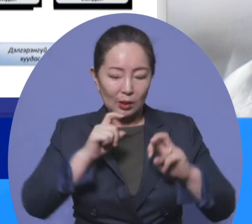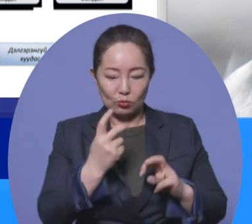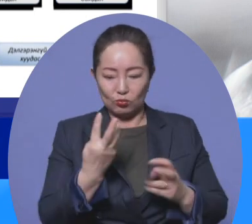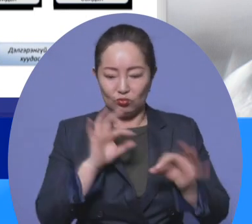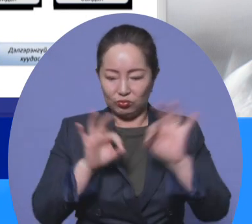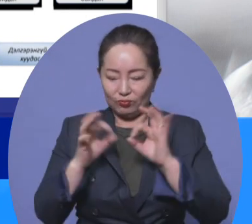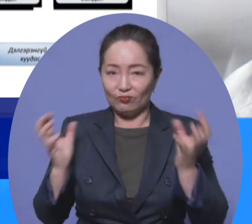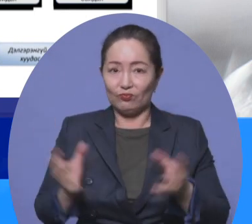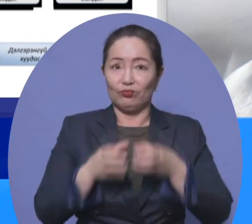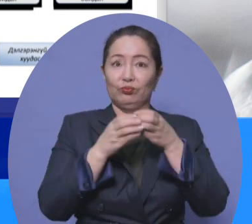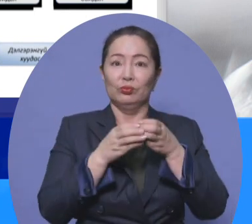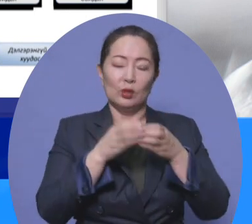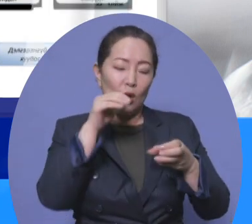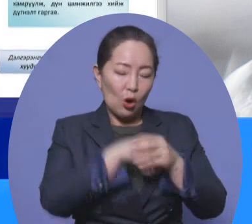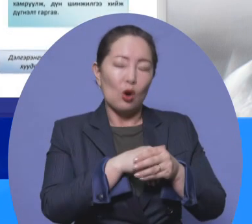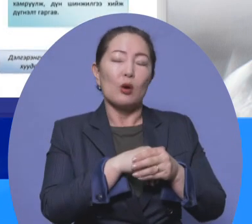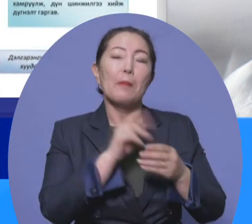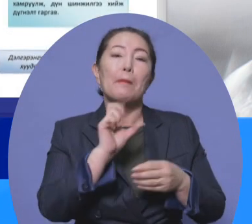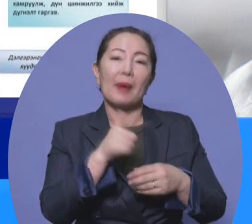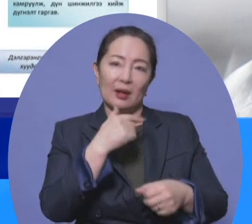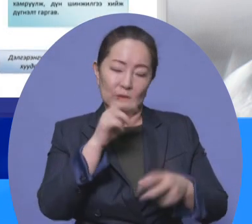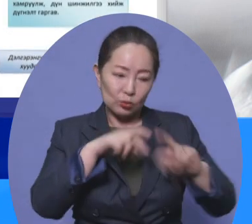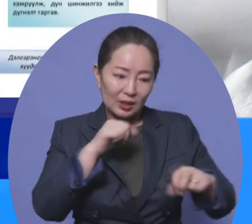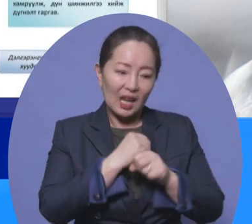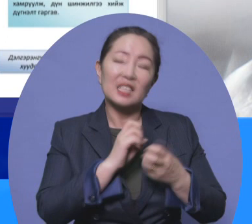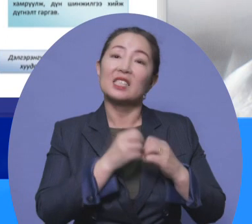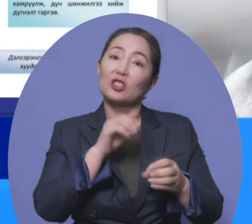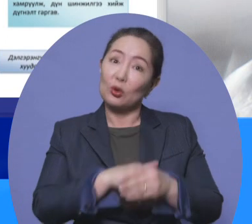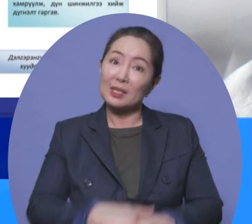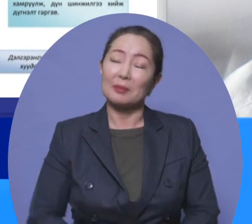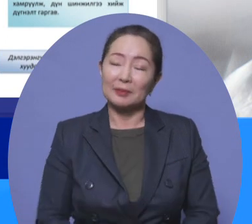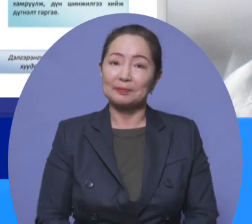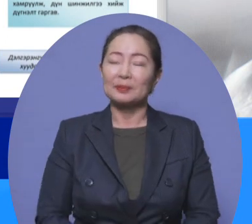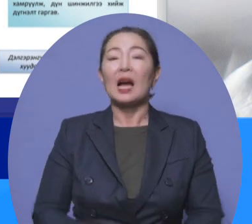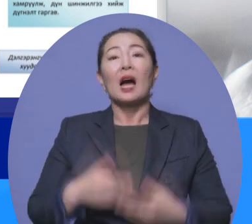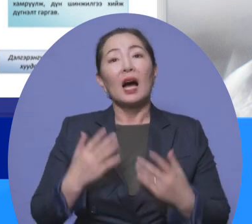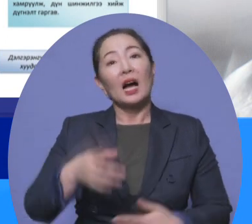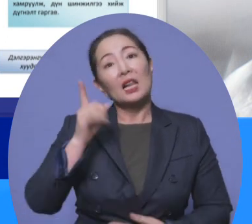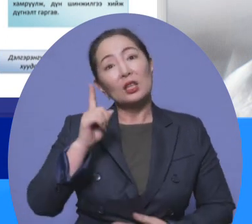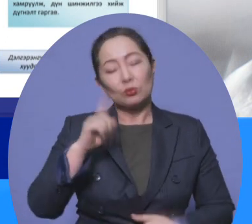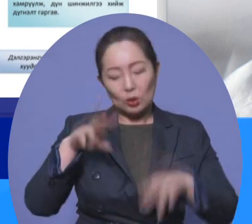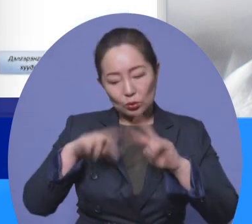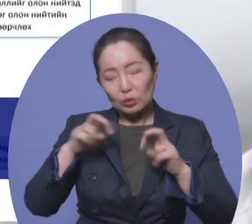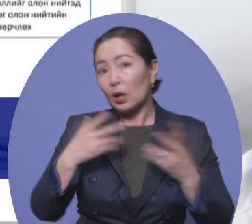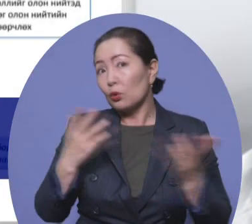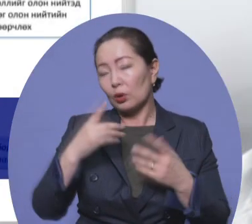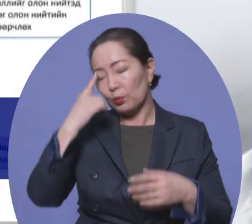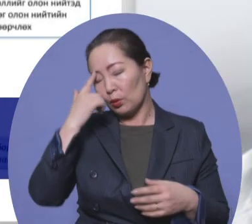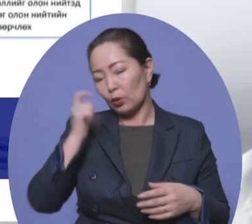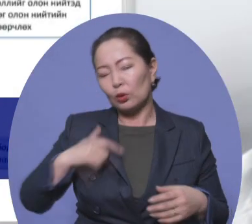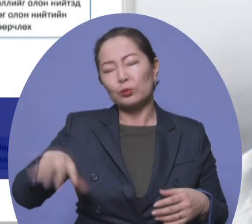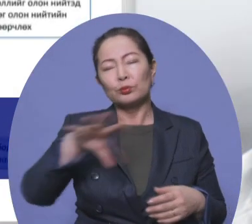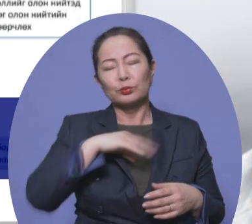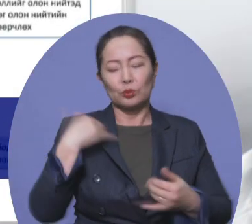судлаачдын одоо судлаачдаар бүрдсэн баг одоо энэ судалгааг хийж боловсруулсан байгаа. За яг ихний судалгаа бол